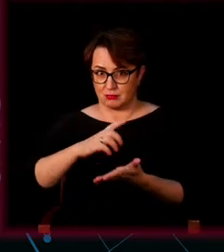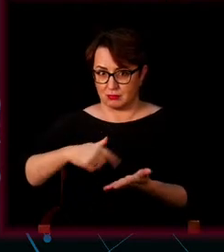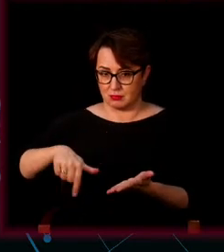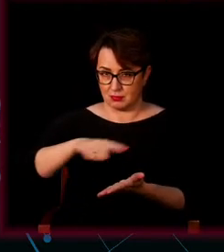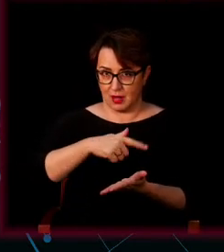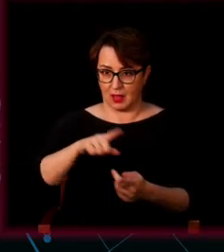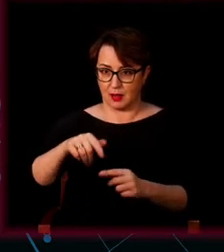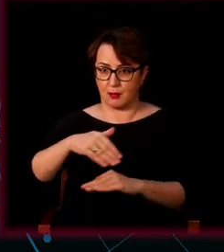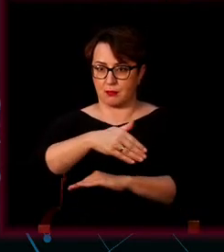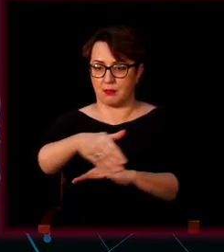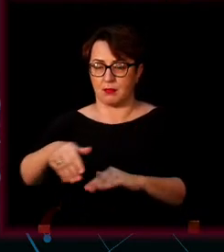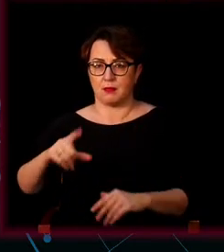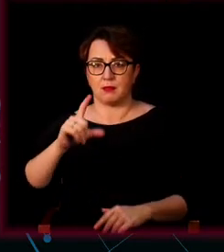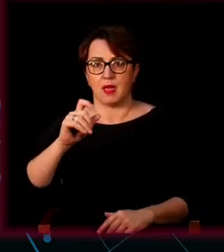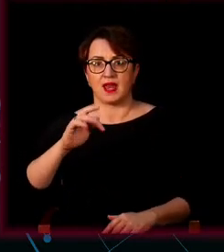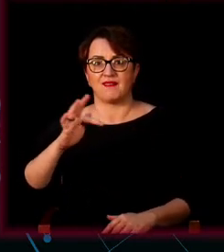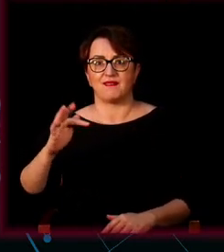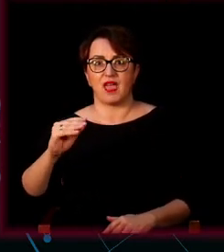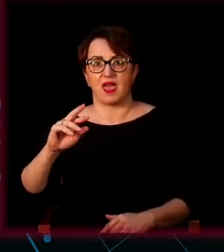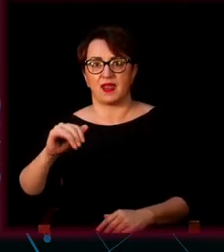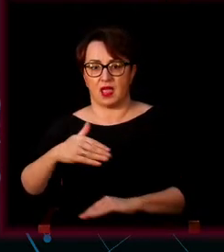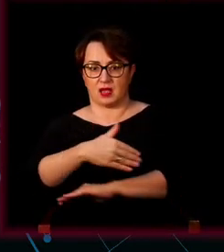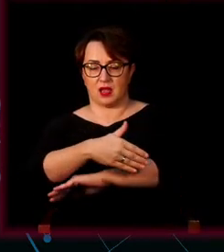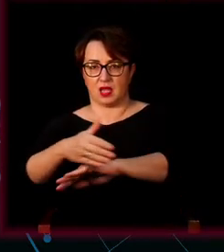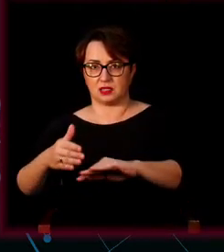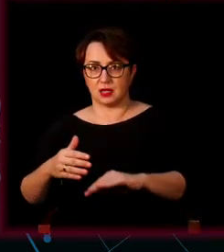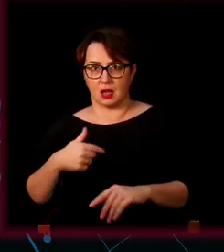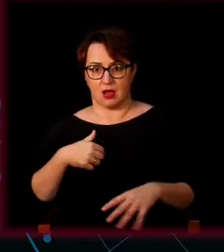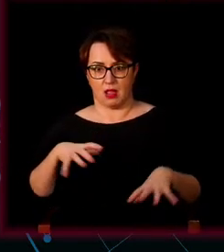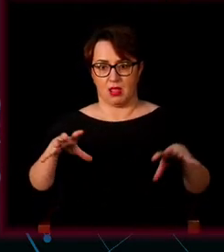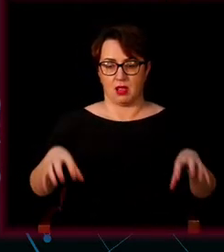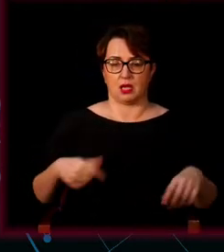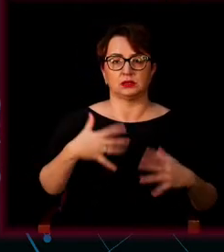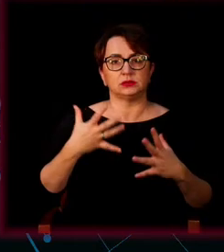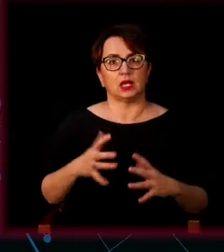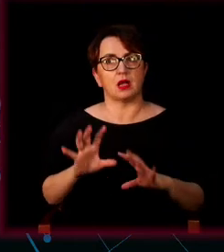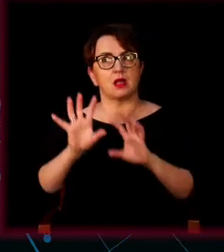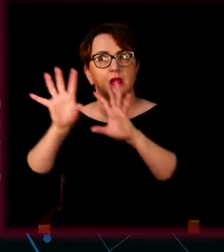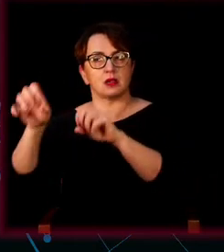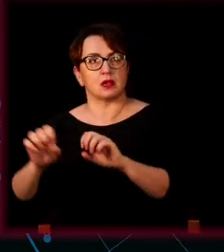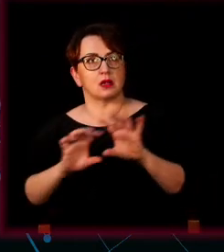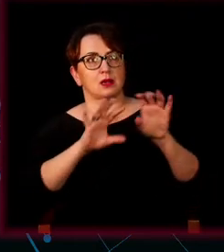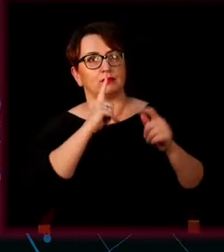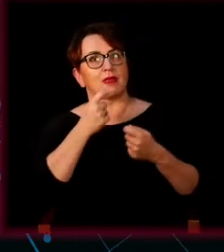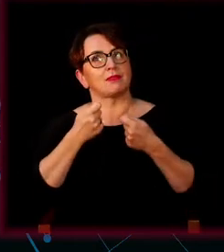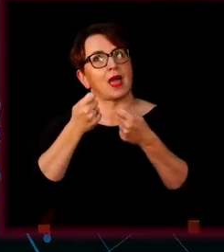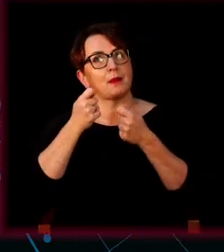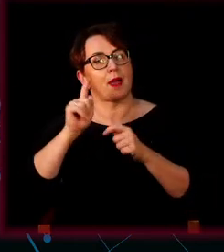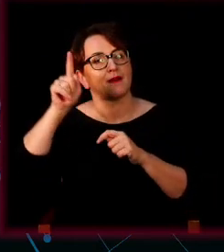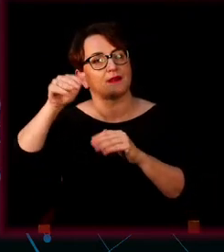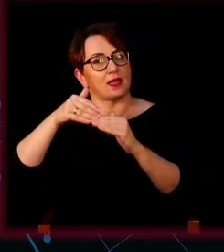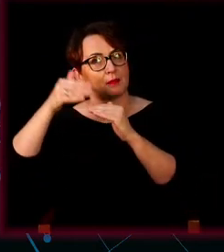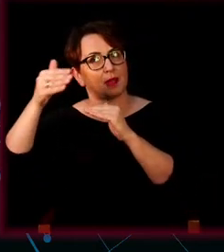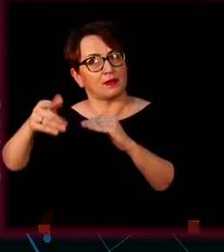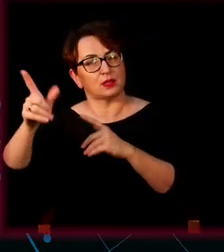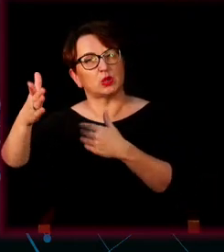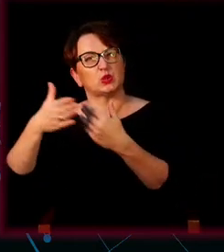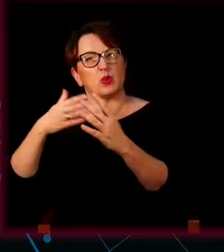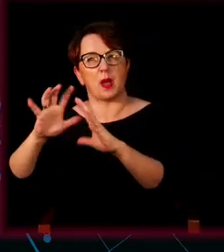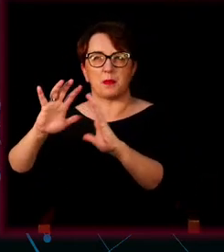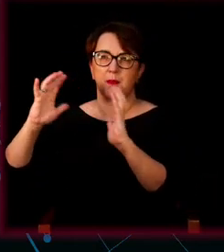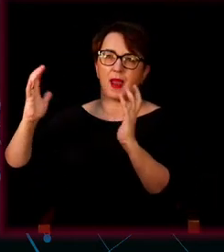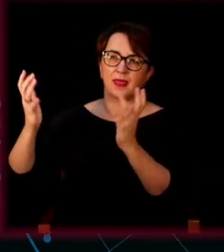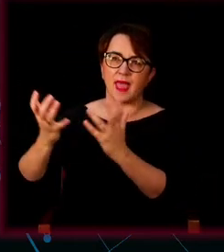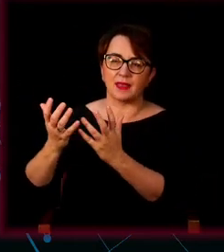jako to takie potężne, hegemoniczne centrum, które próbuje nie tyle podporządkować, co skusić to peryferium, tą słabszą,